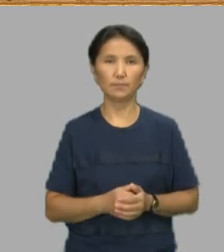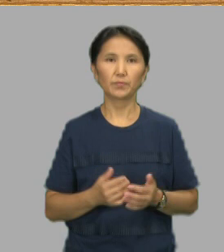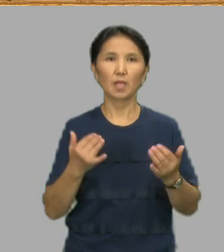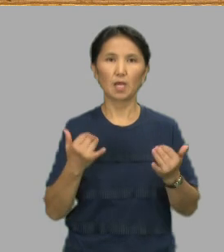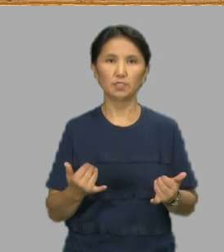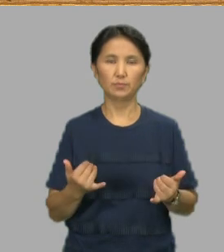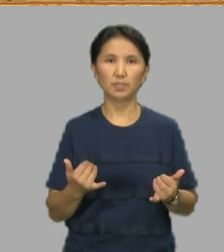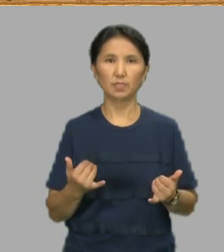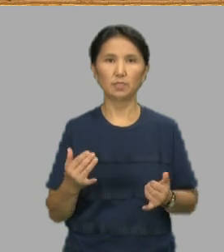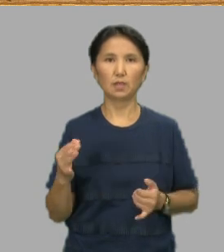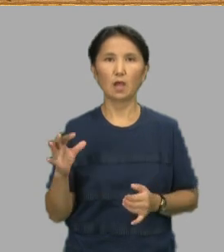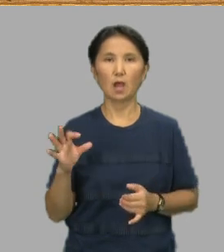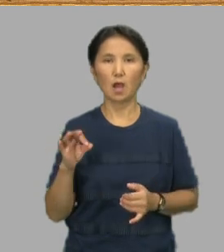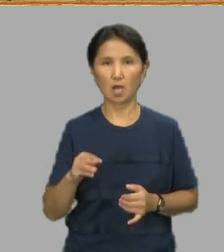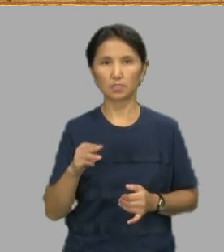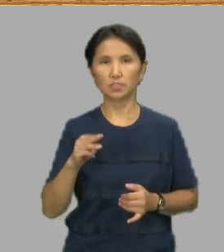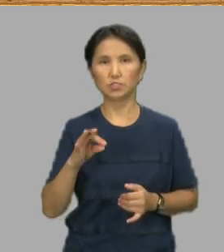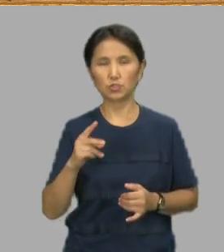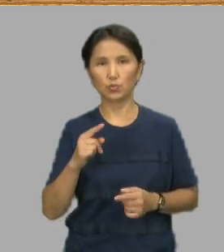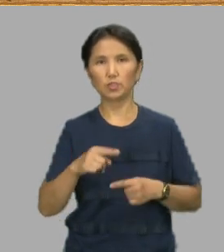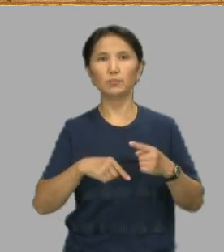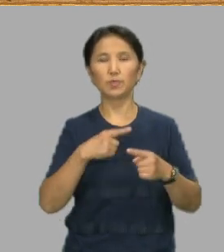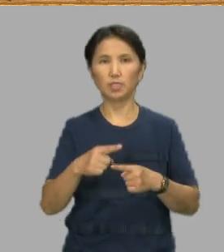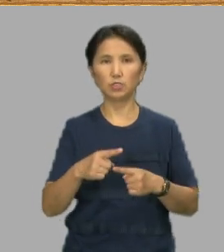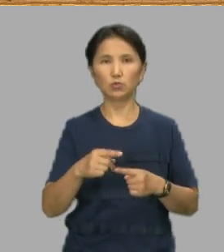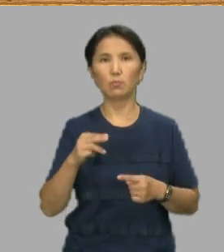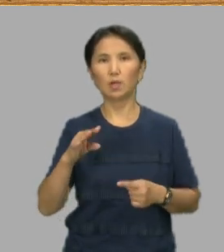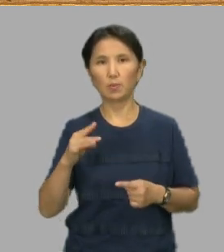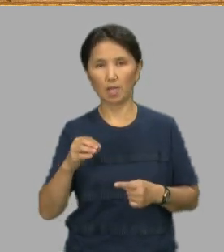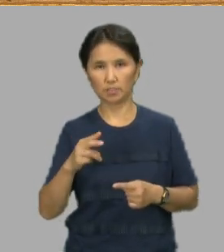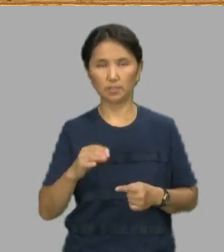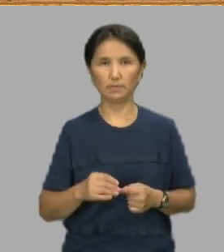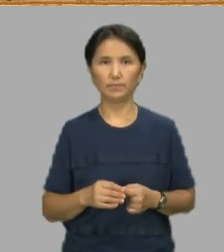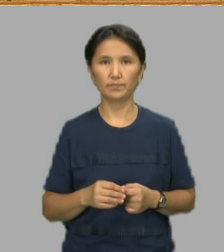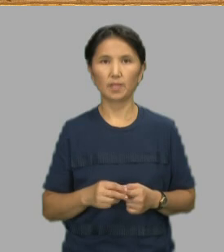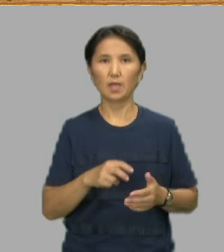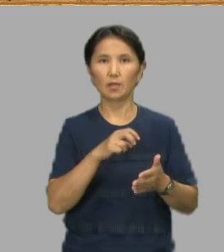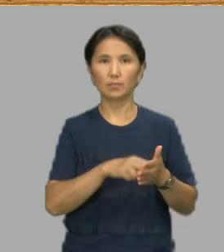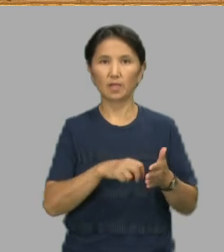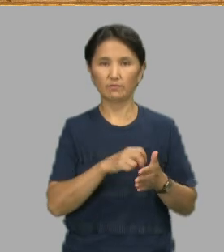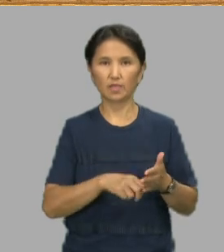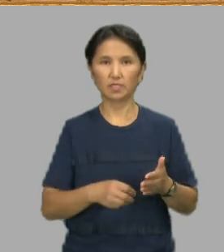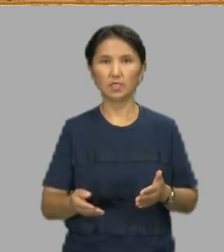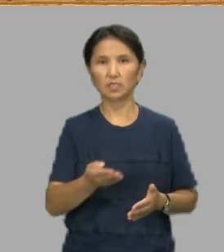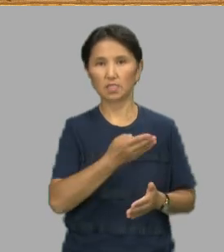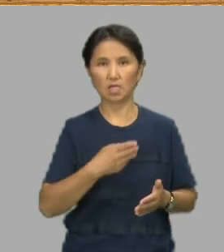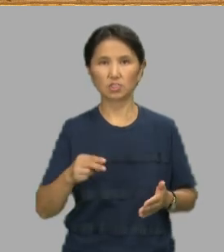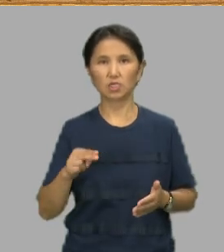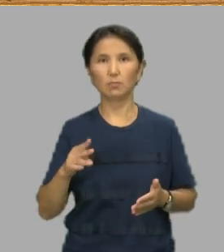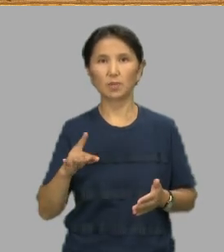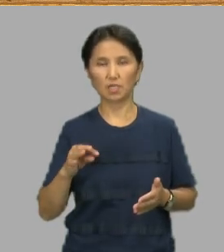А теперь от теории перейдем к практике, к проверке